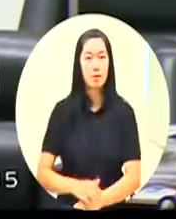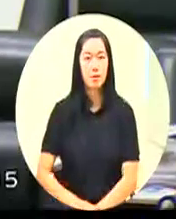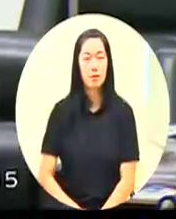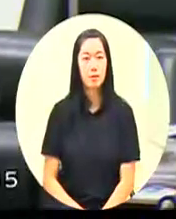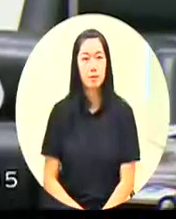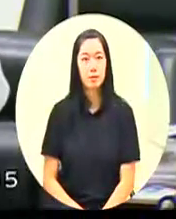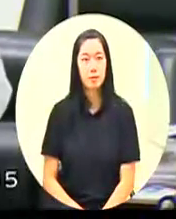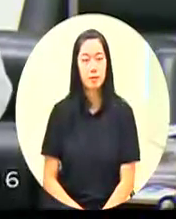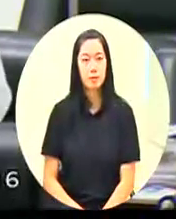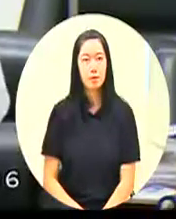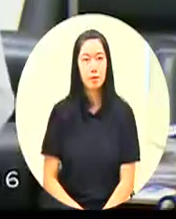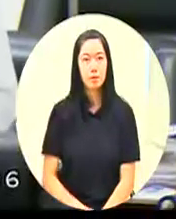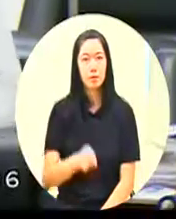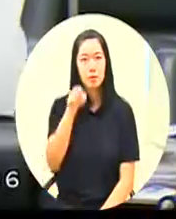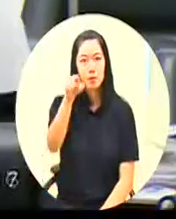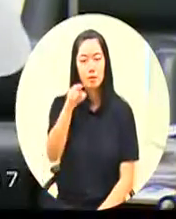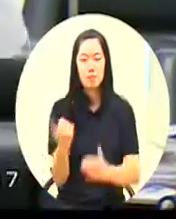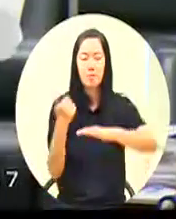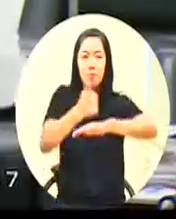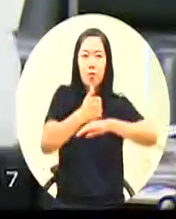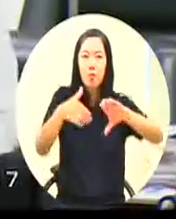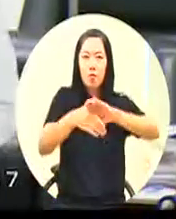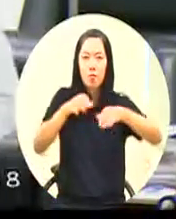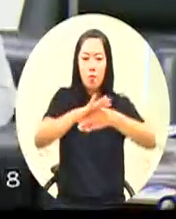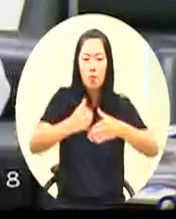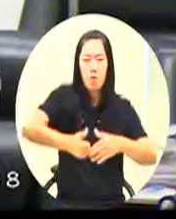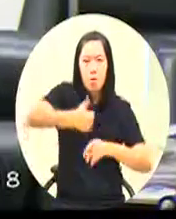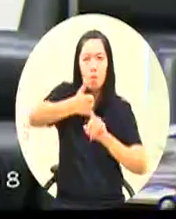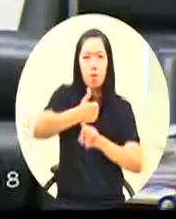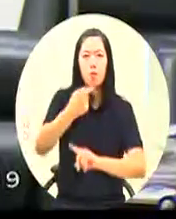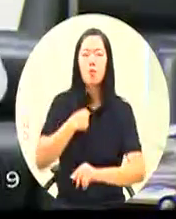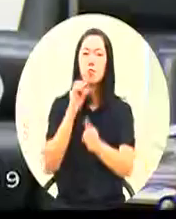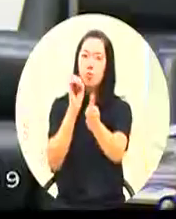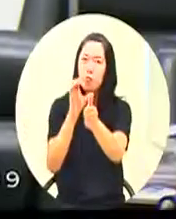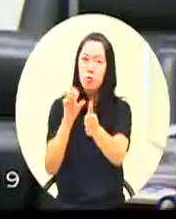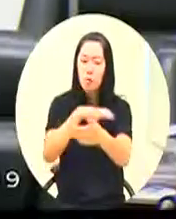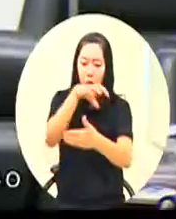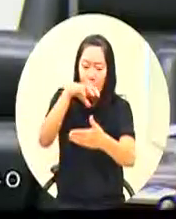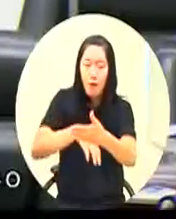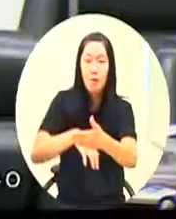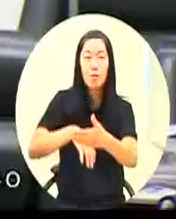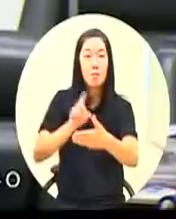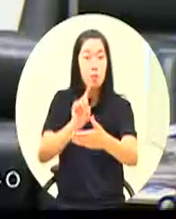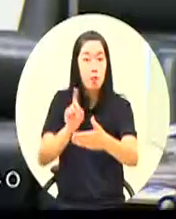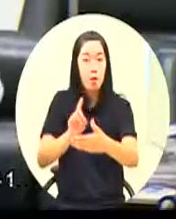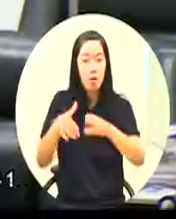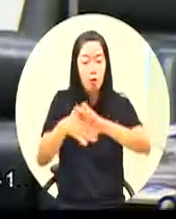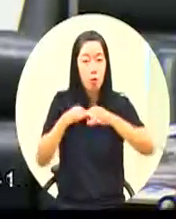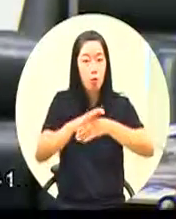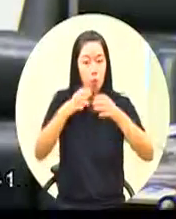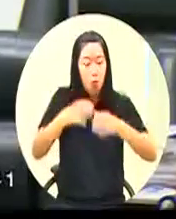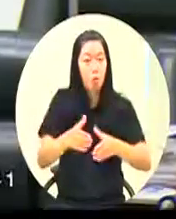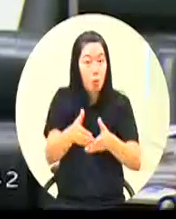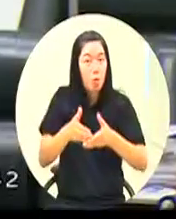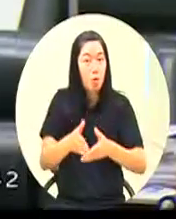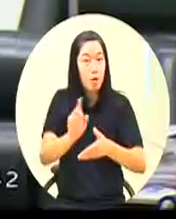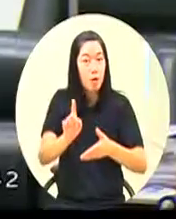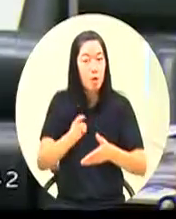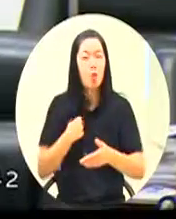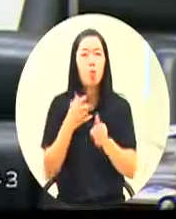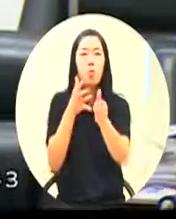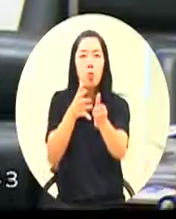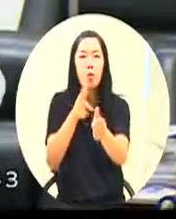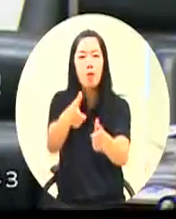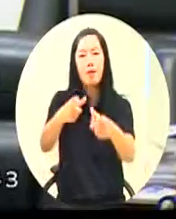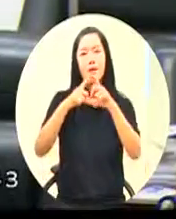你不要当一个文化局长，然后呢，我连那个地方是有涵盖什么样的一个文化建设的需求，你